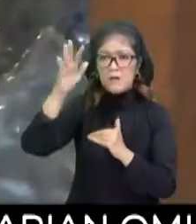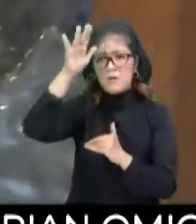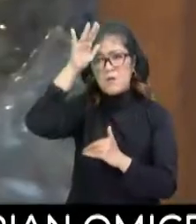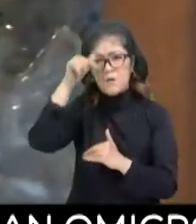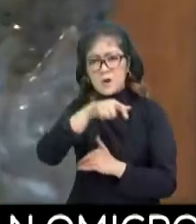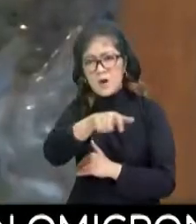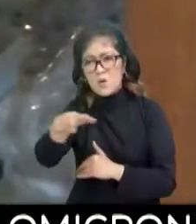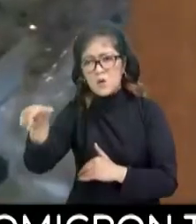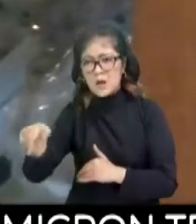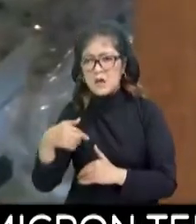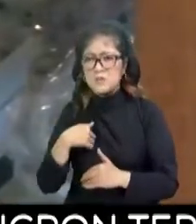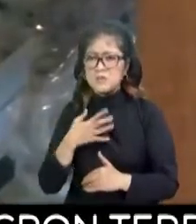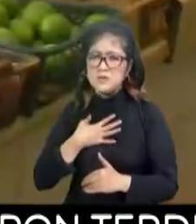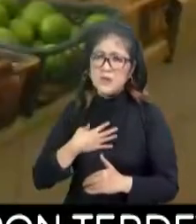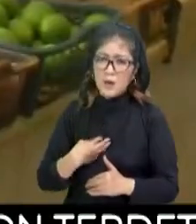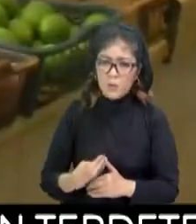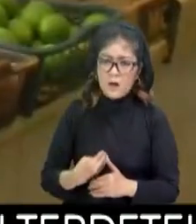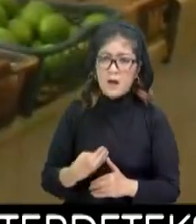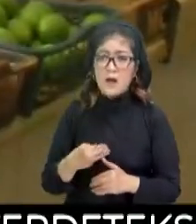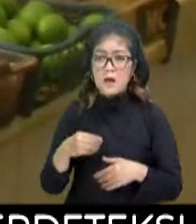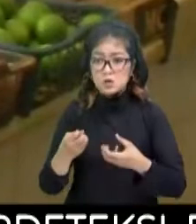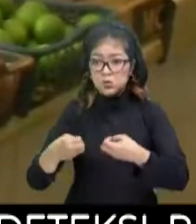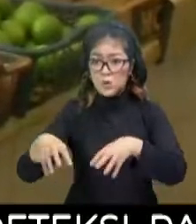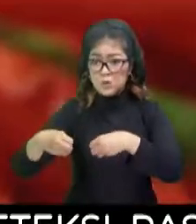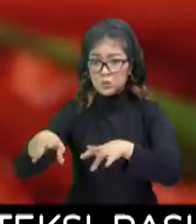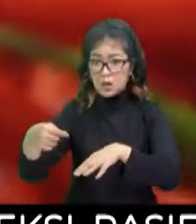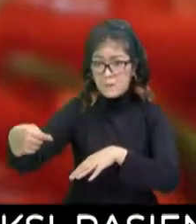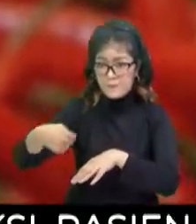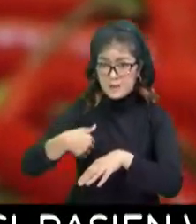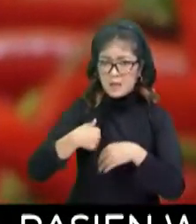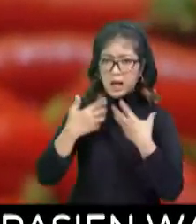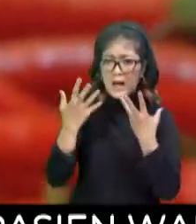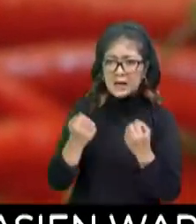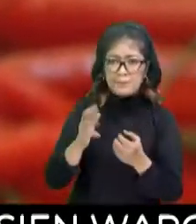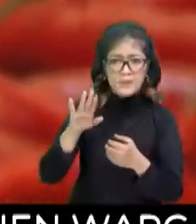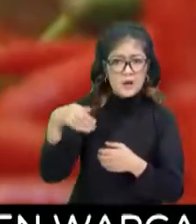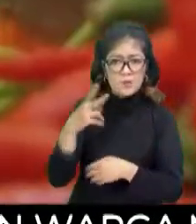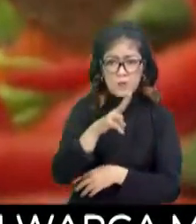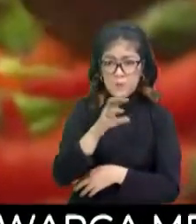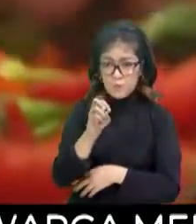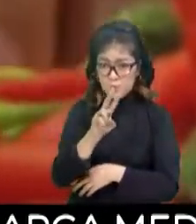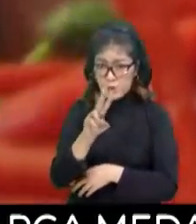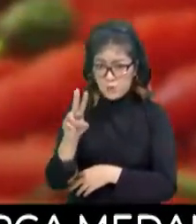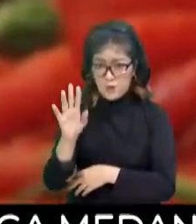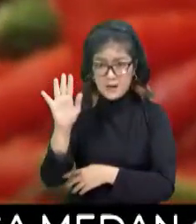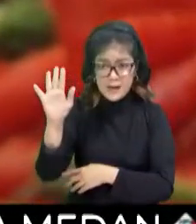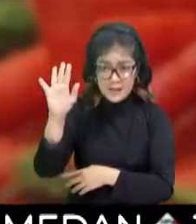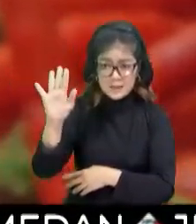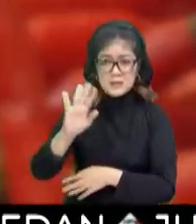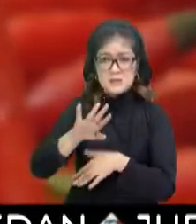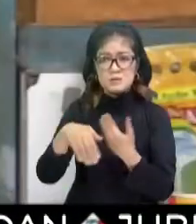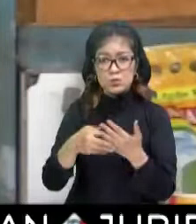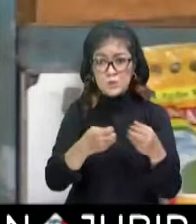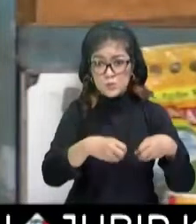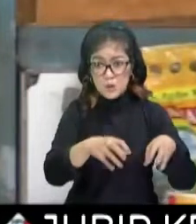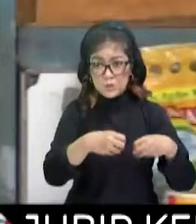di Pasar Koja Jakarta Utara ini para pedagang dan pembeli berharap agar di Tahun 2022 mendatang para pedagang bisa dapat berjualan